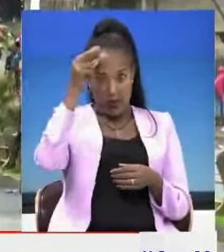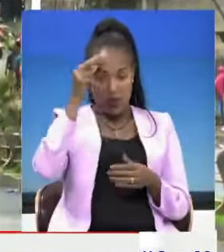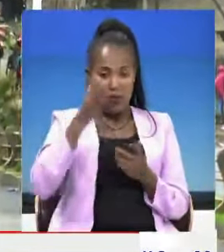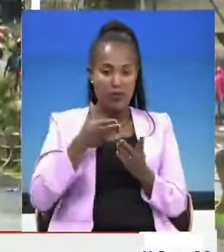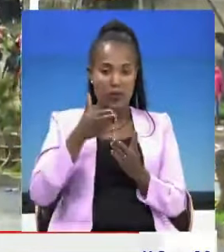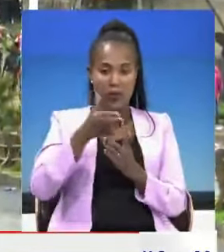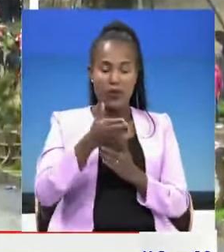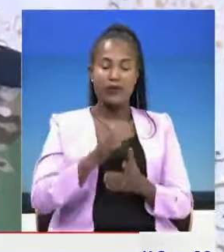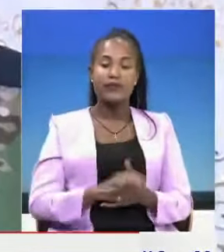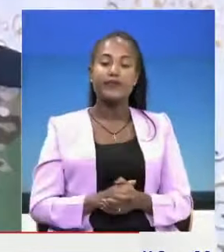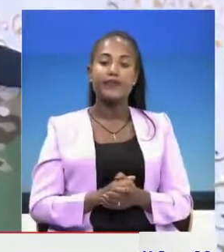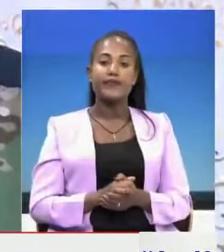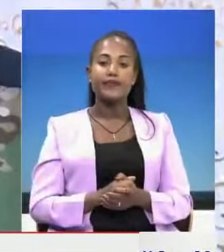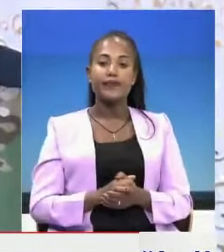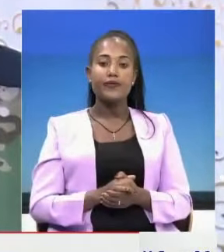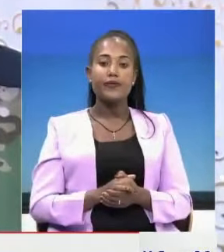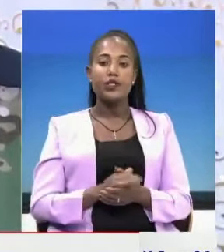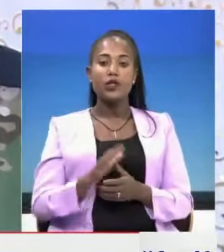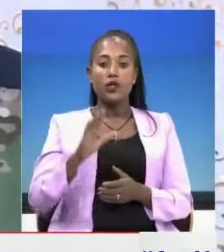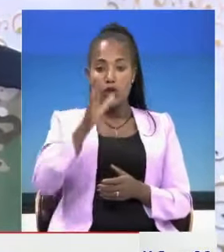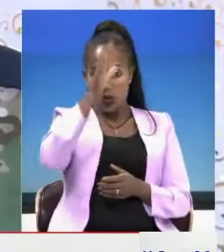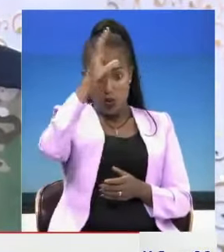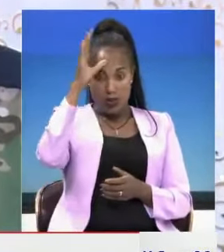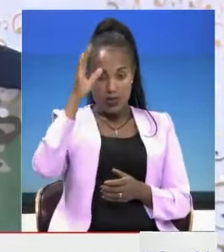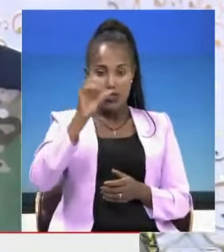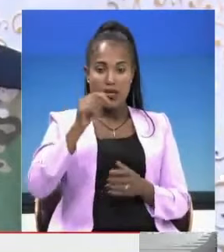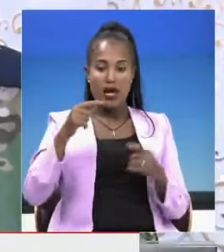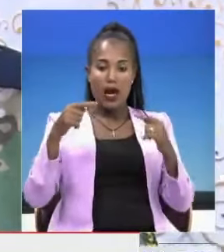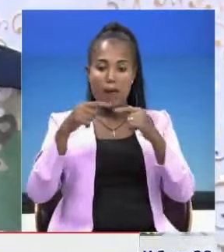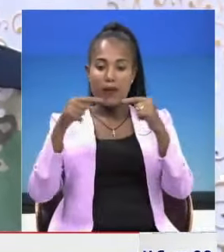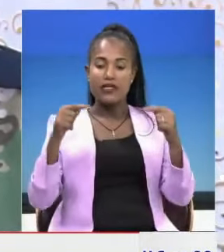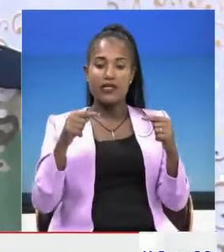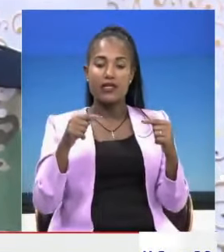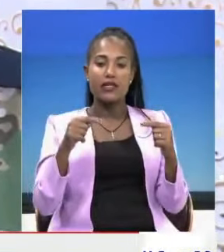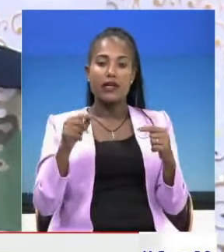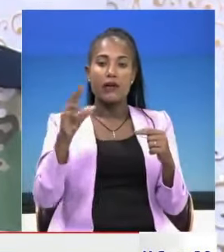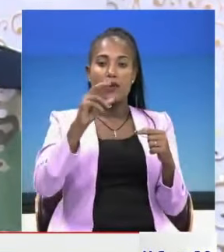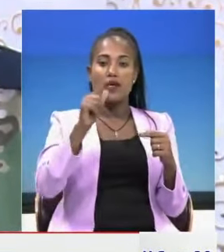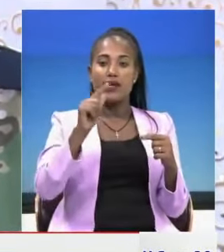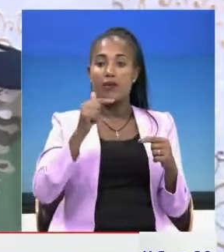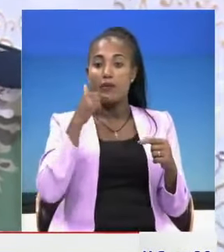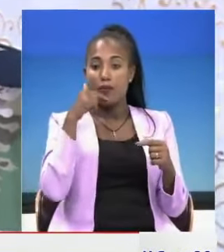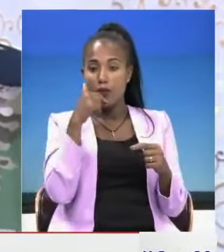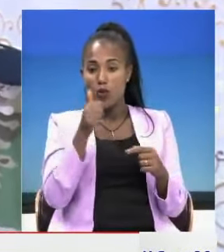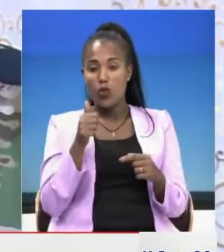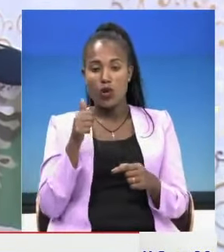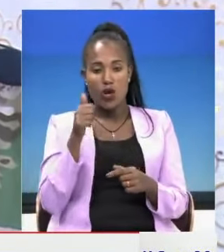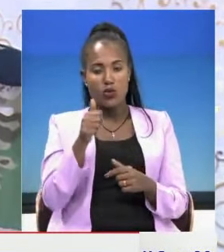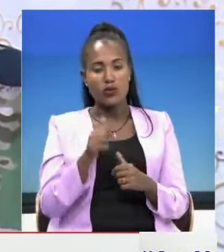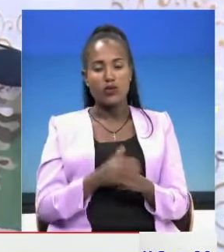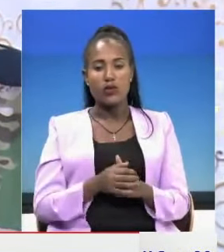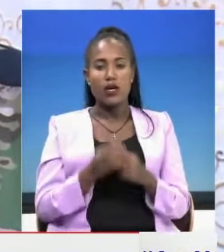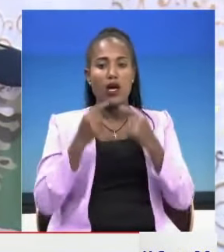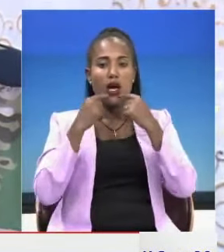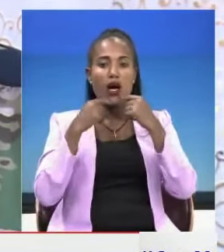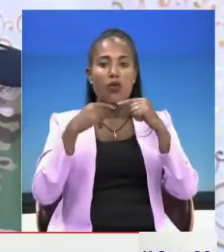በኩል የጉምዝ አማጽያንን ወይም ደግሞ ቤኒን ነኝ ብሎ ራሱን